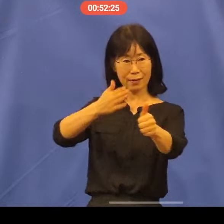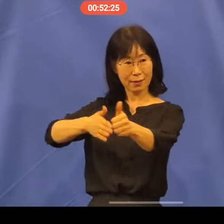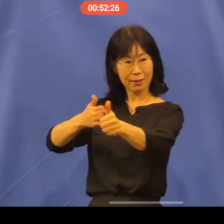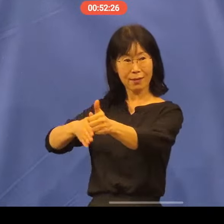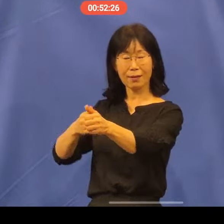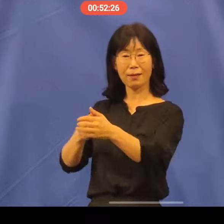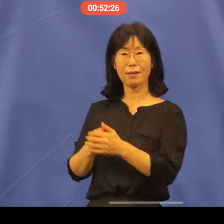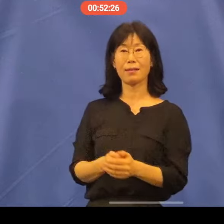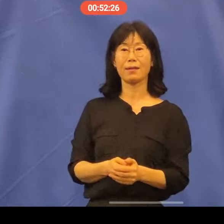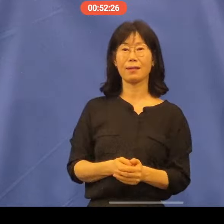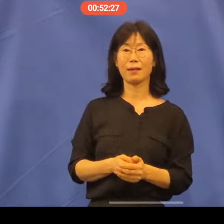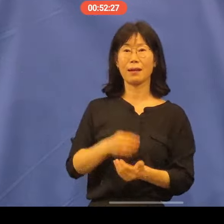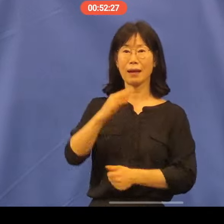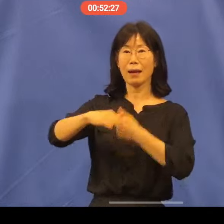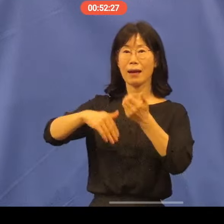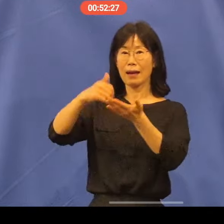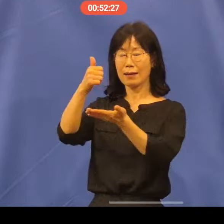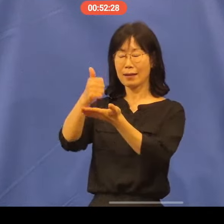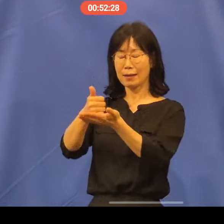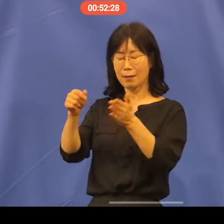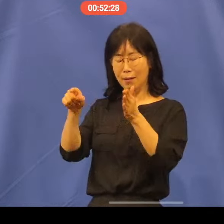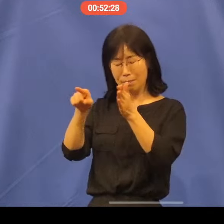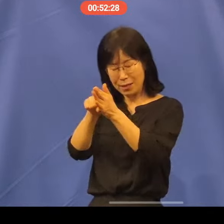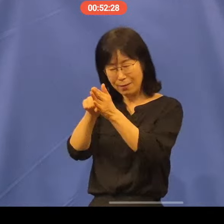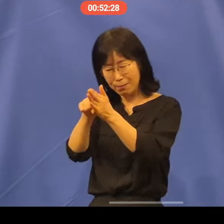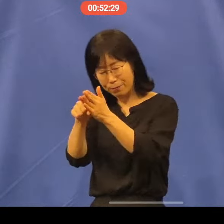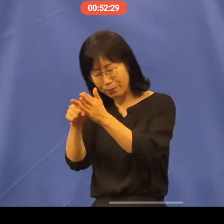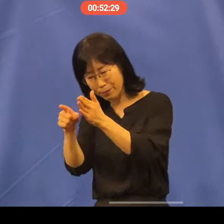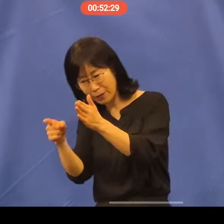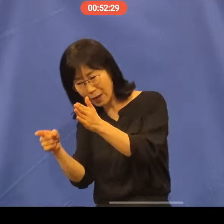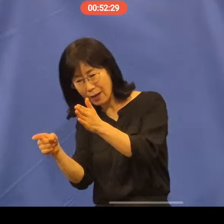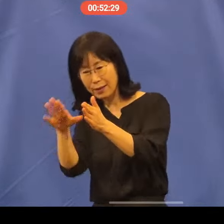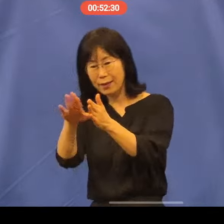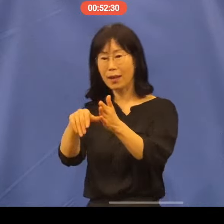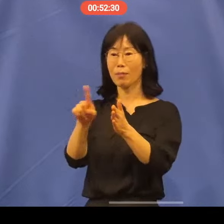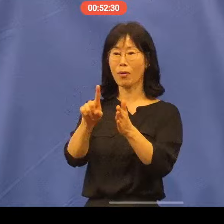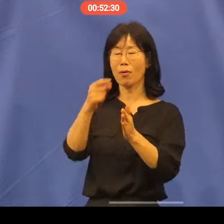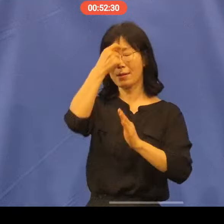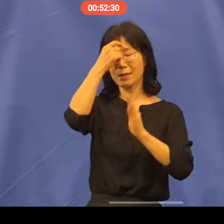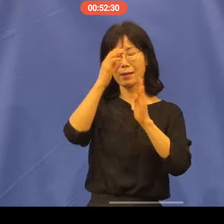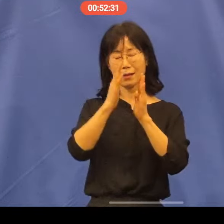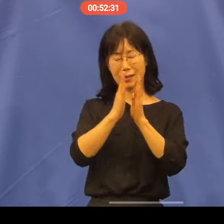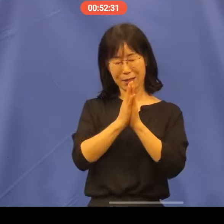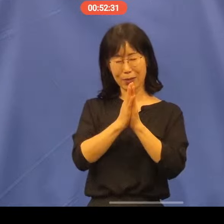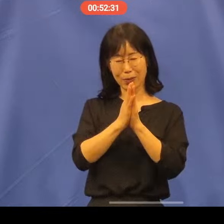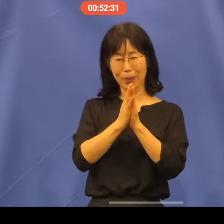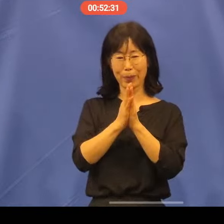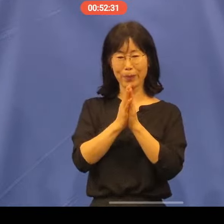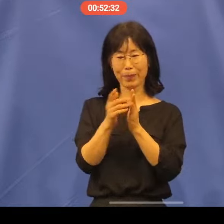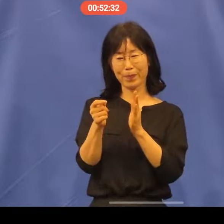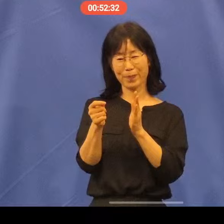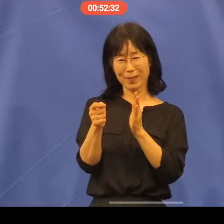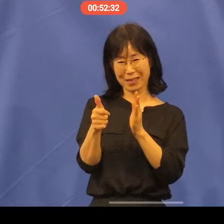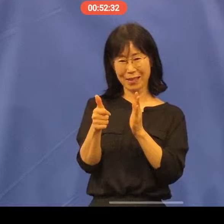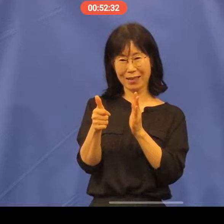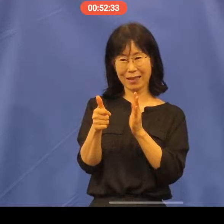신뢰가 희미해지면 당장 어떤 정상이 어디에서 나타나나? 기도 생활에서 정상이 나타나요.